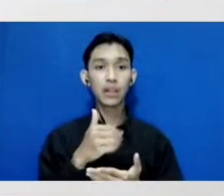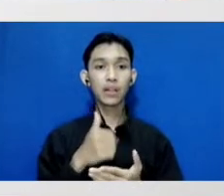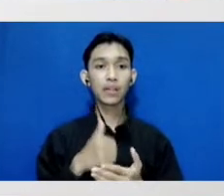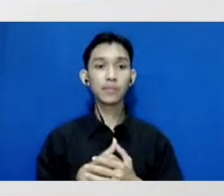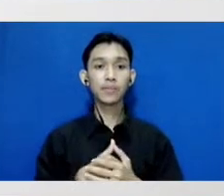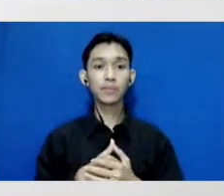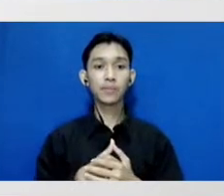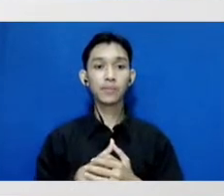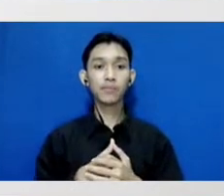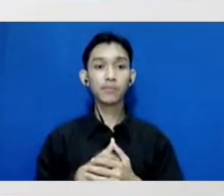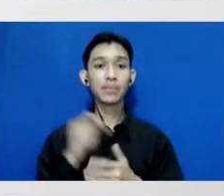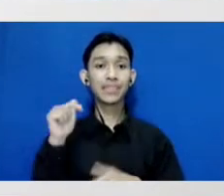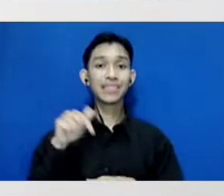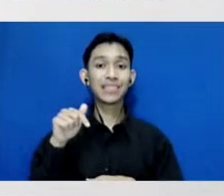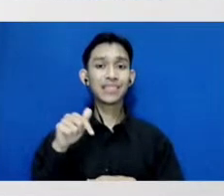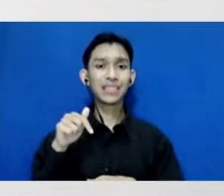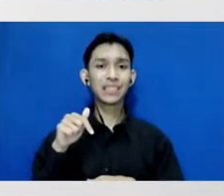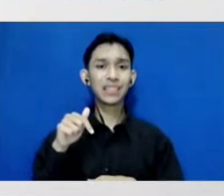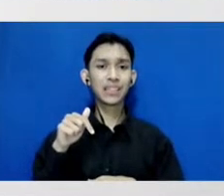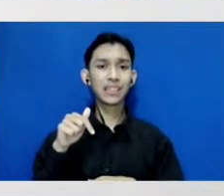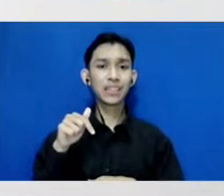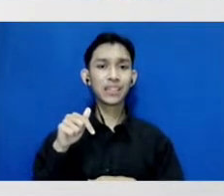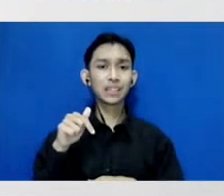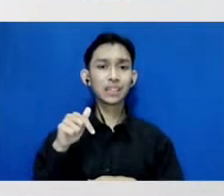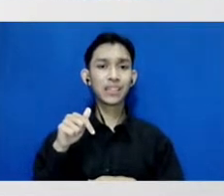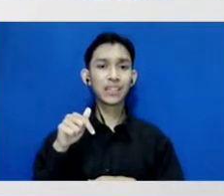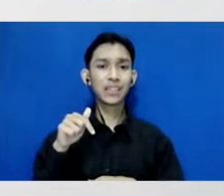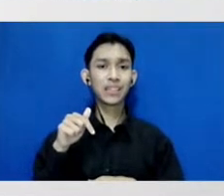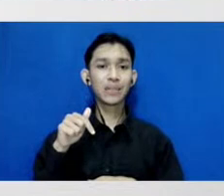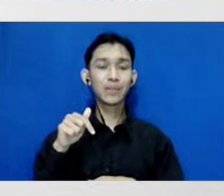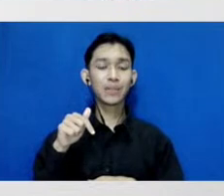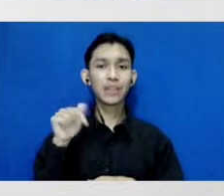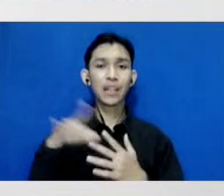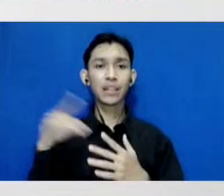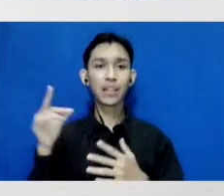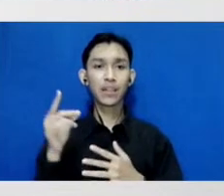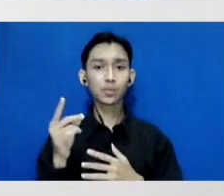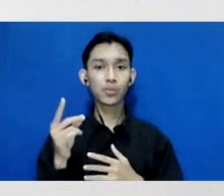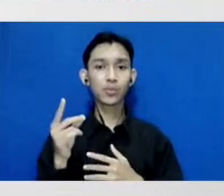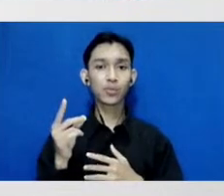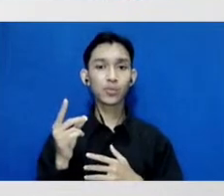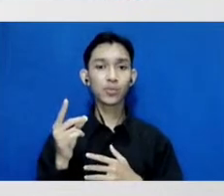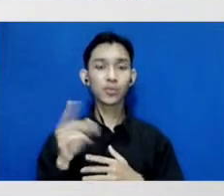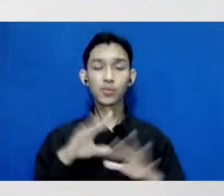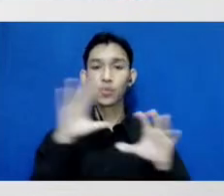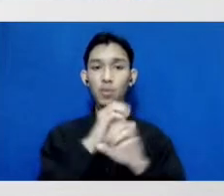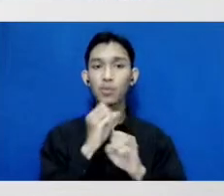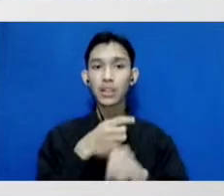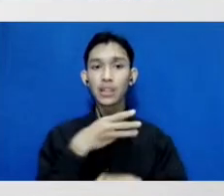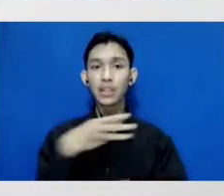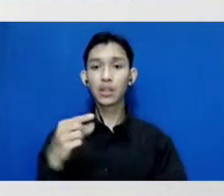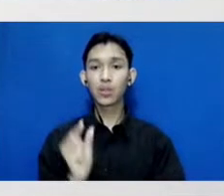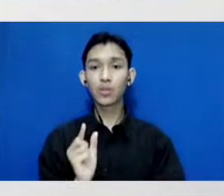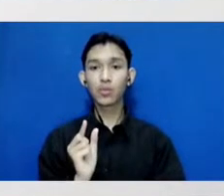ini salah satu fokus dari EU di aspek data protection.